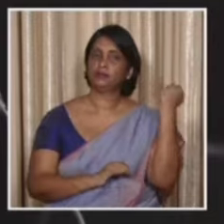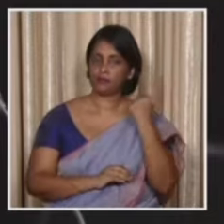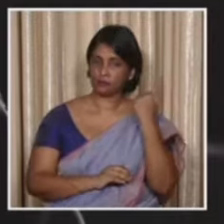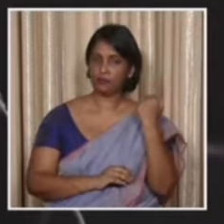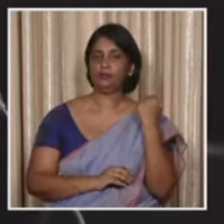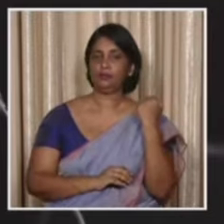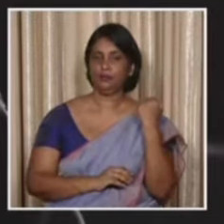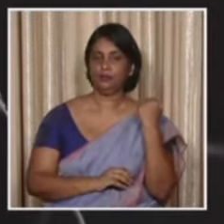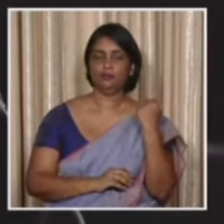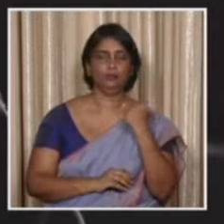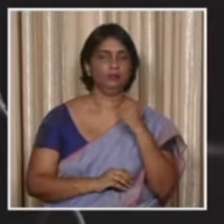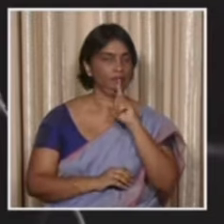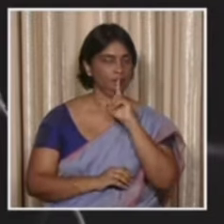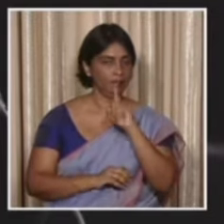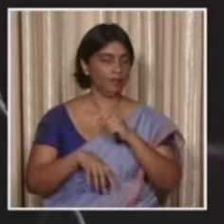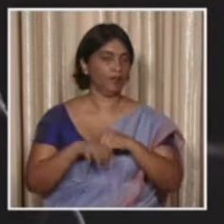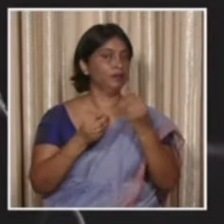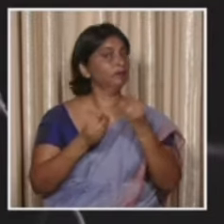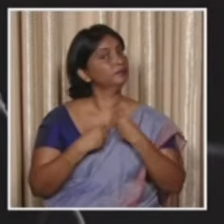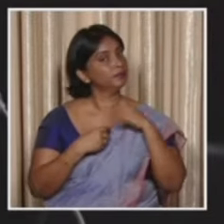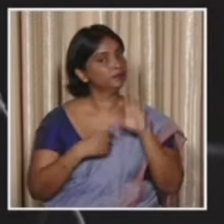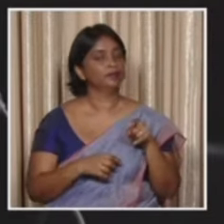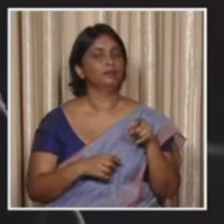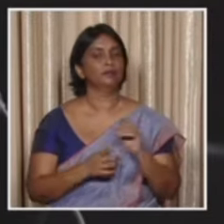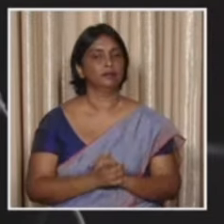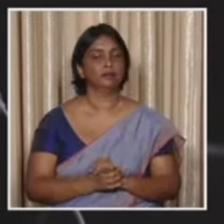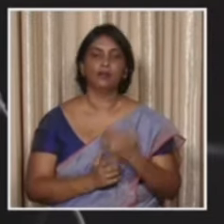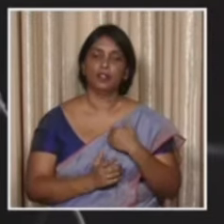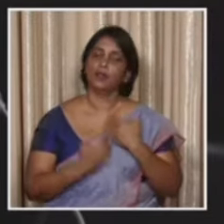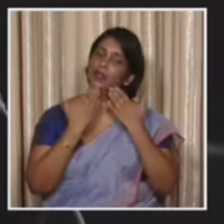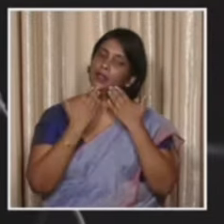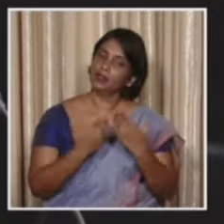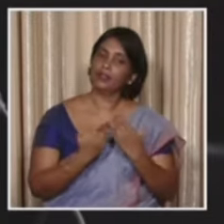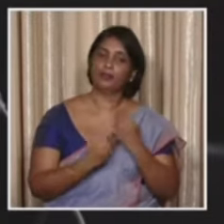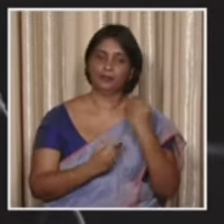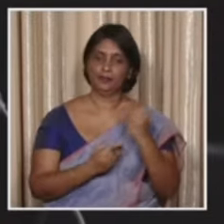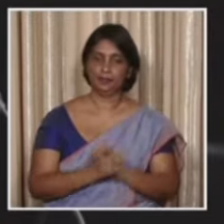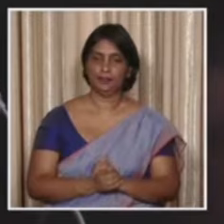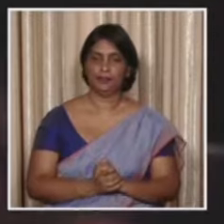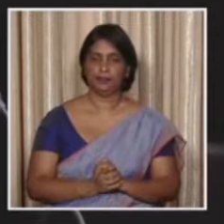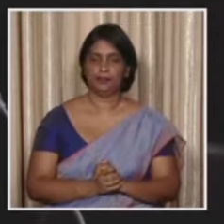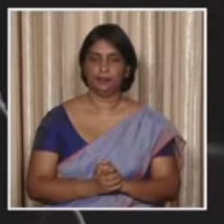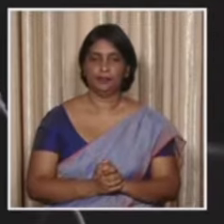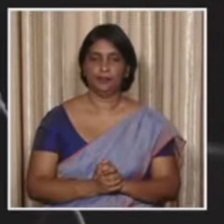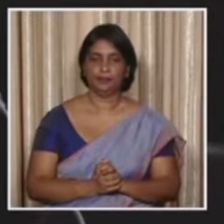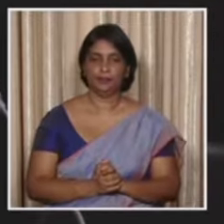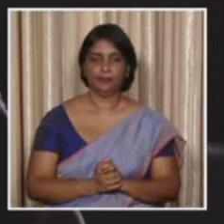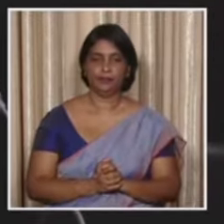பேசுவதற்கு கிடைத்த சந்தர்ப்பத்திற்கு என்னுடைய நன்றியறிதலை தெரிவித்துக் கொள்கின்ற அதே நேரம், இன்று